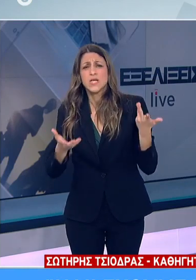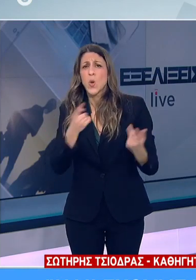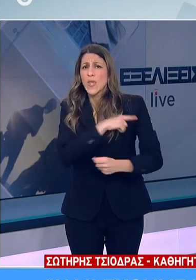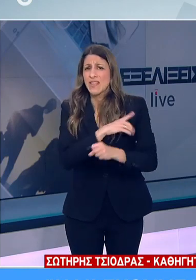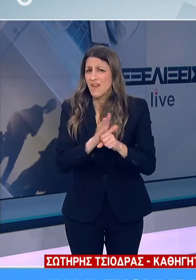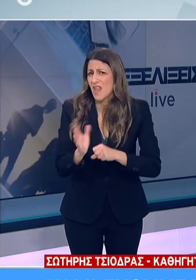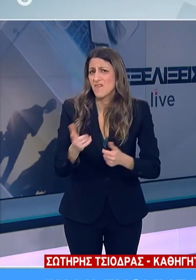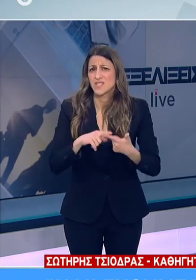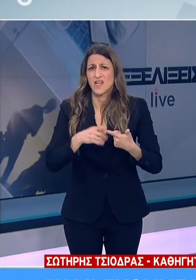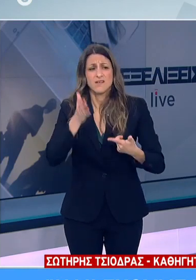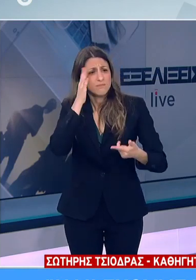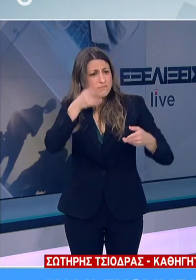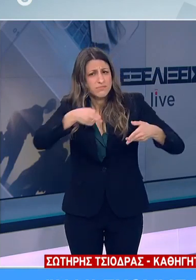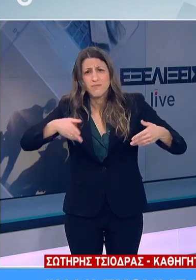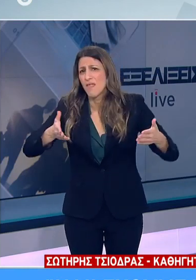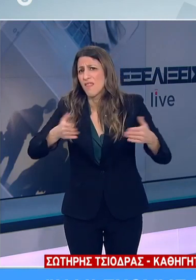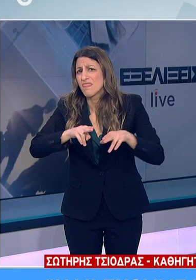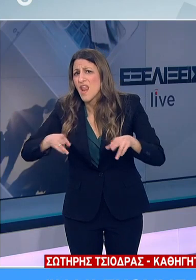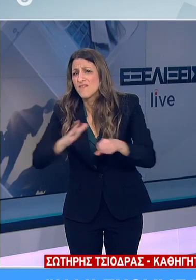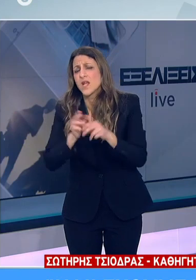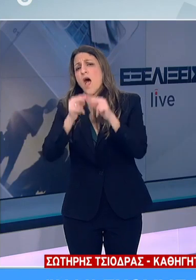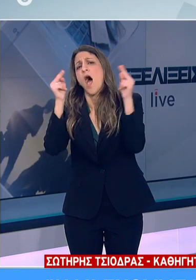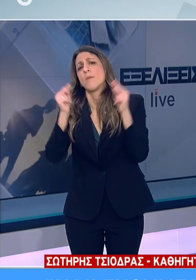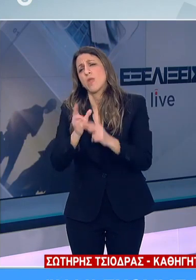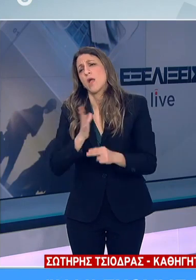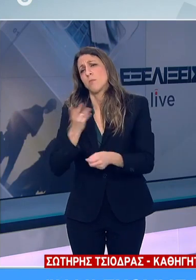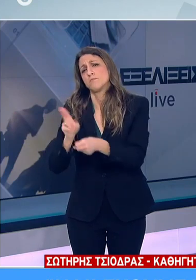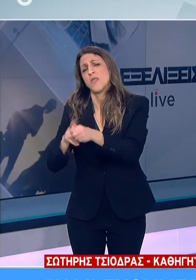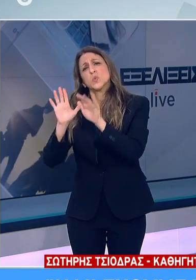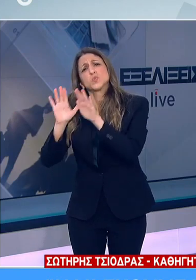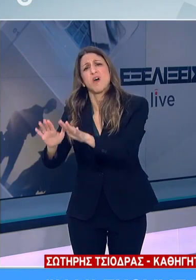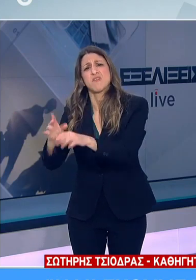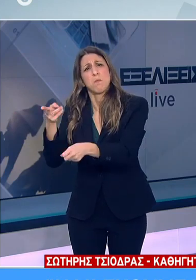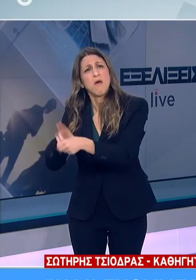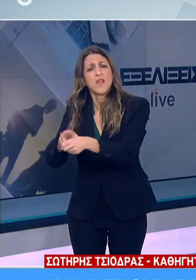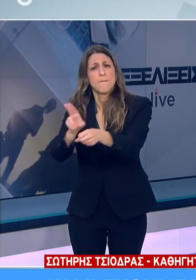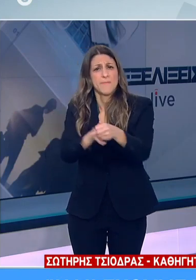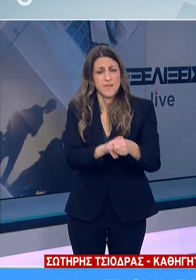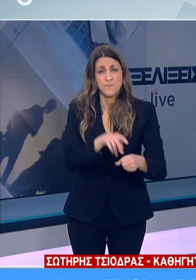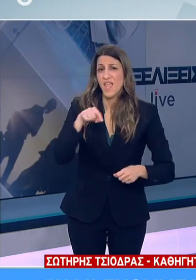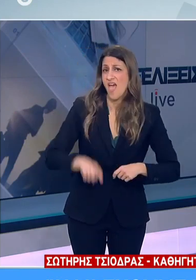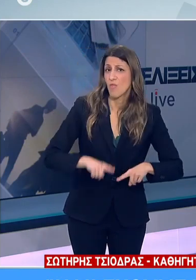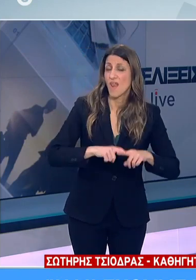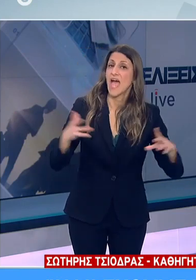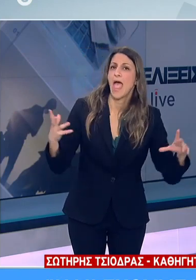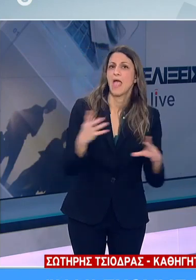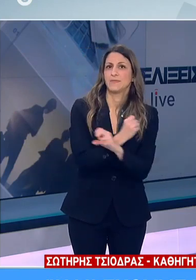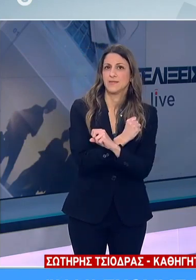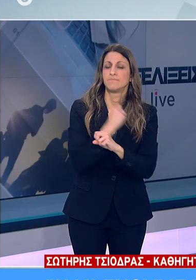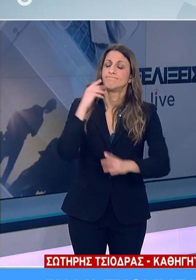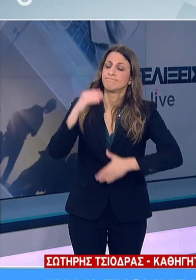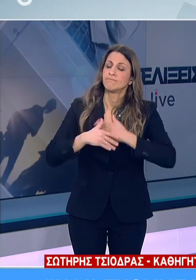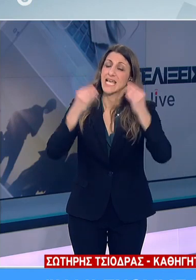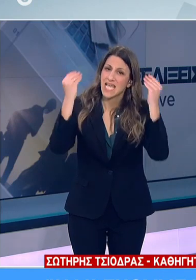να ανταποκριθούν στην αυξημένη ζήτηση. Θεωρώ ότι είναι μια τεράστια επιτυχία για τη χώρα μας αυτό. Και θα